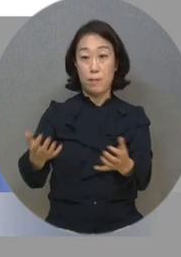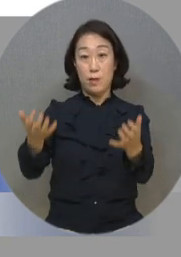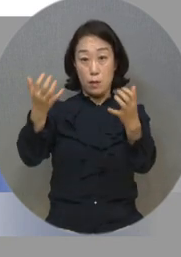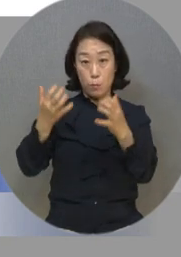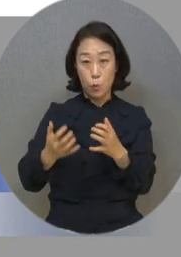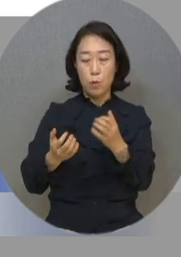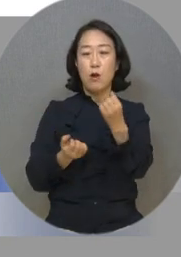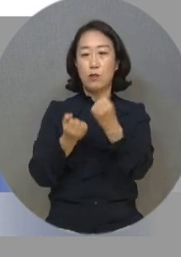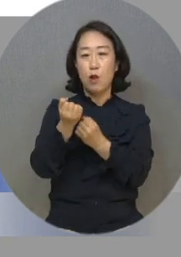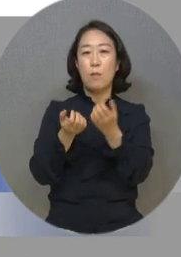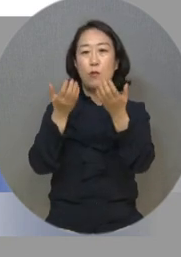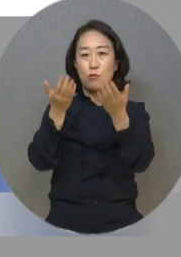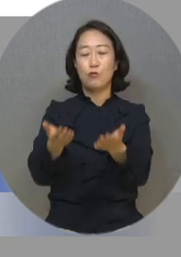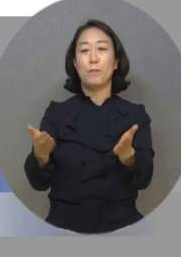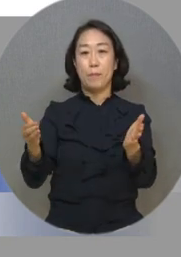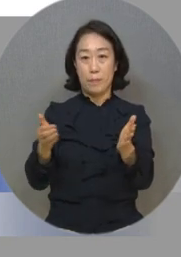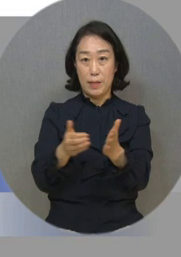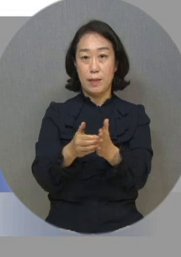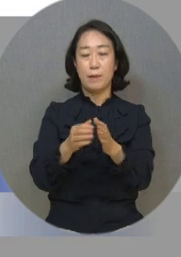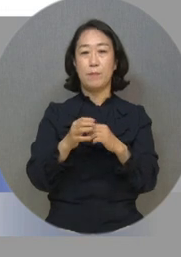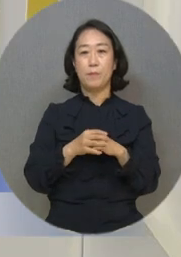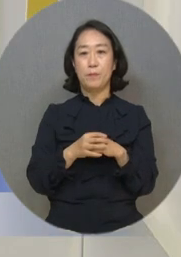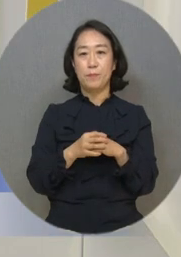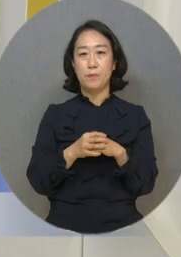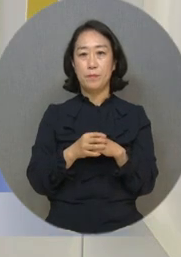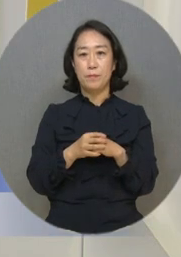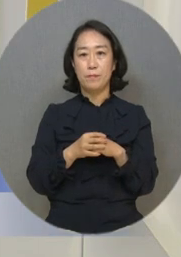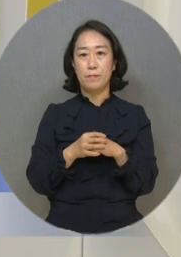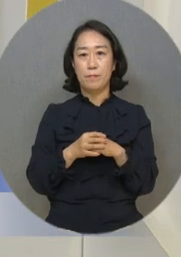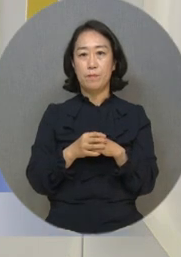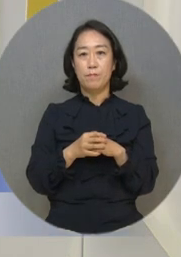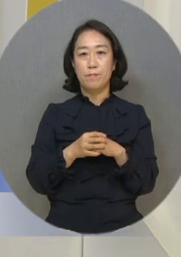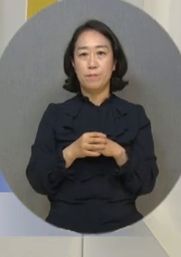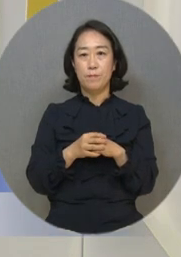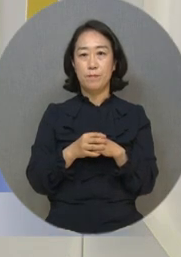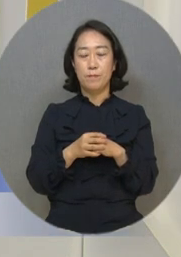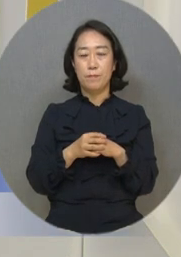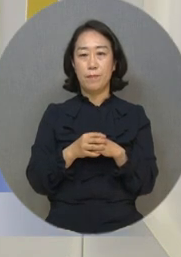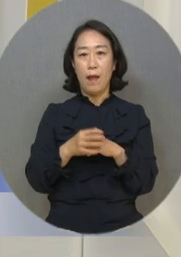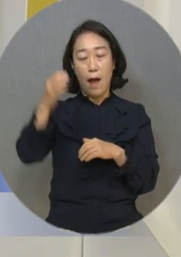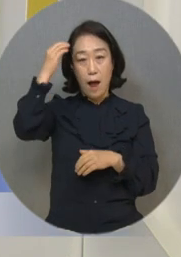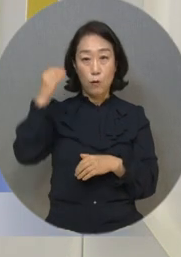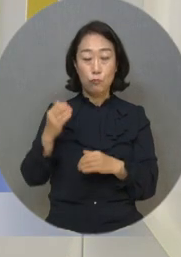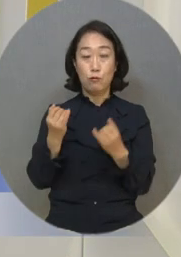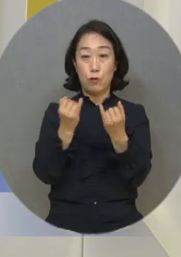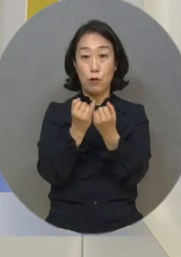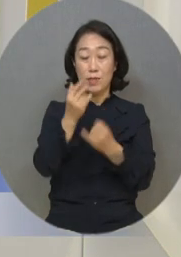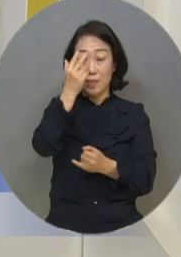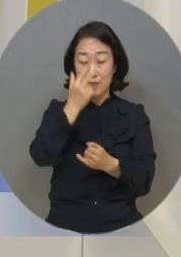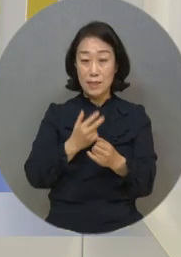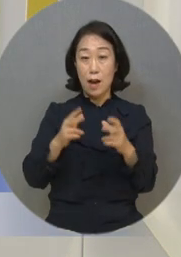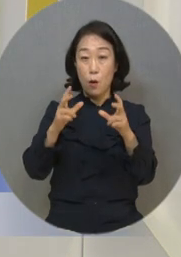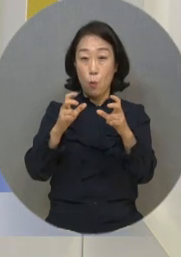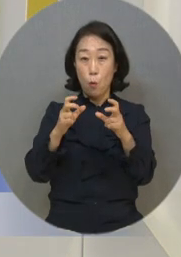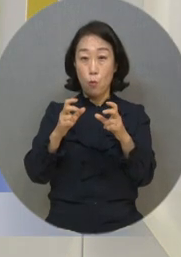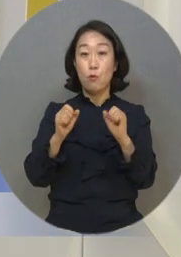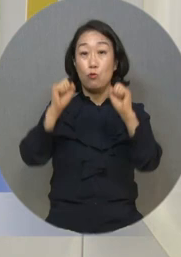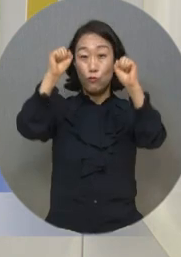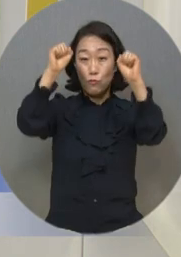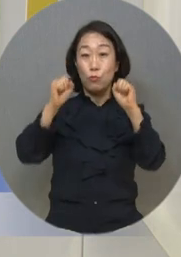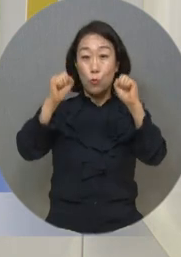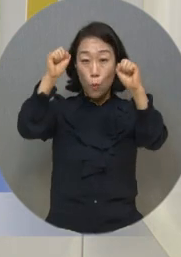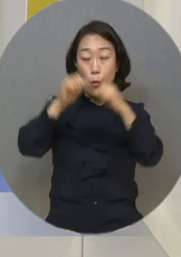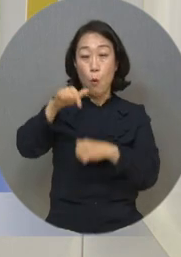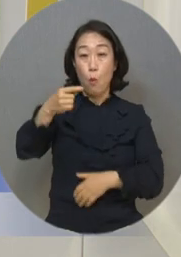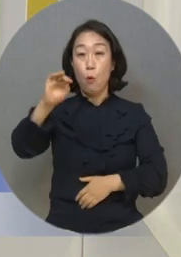사업 설명회를 개최했습니다 다음 뉴스입니다 대한민국 여자 골볼 국가대표 선수단이